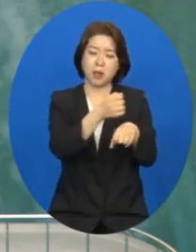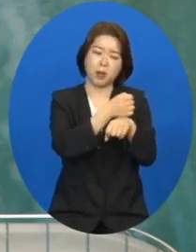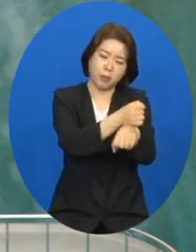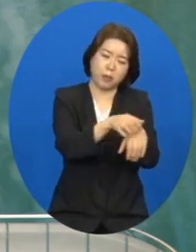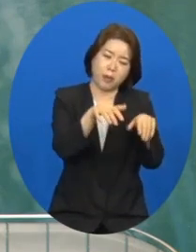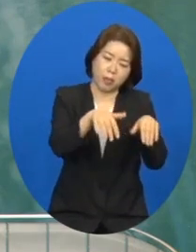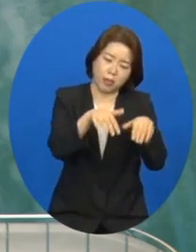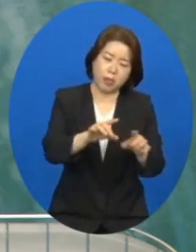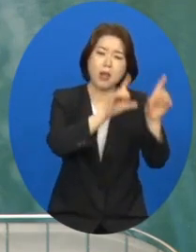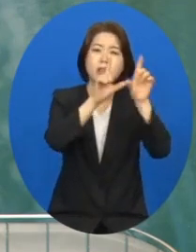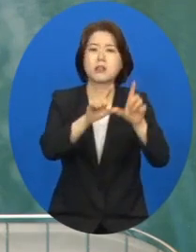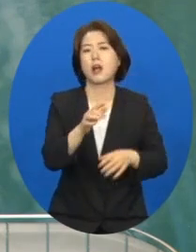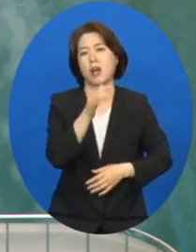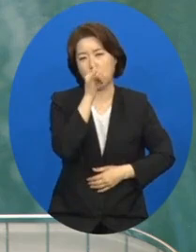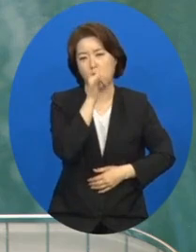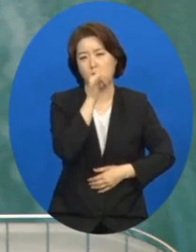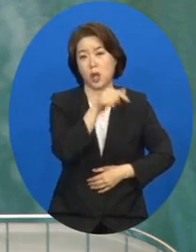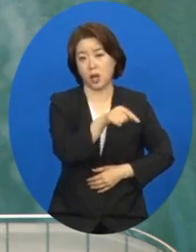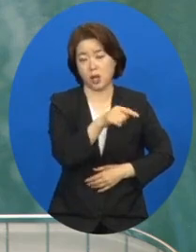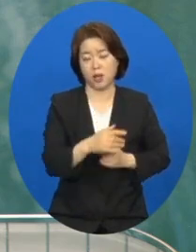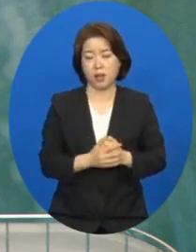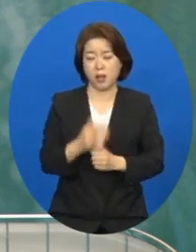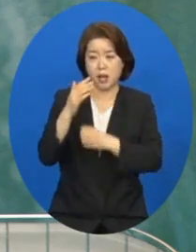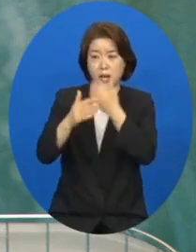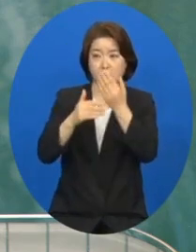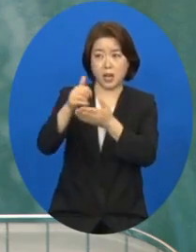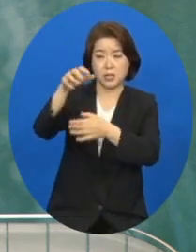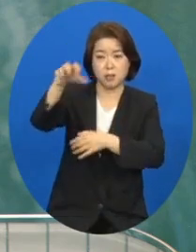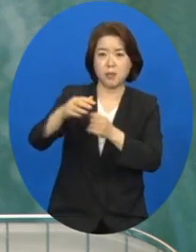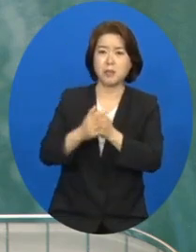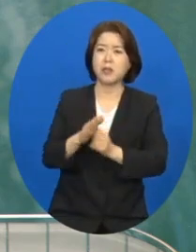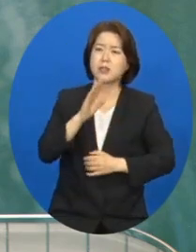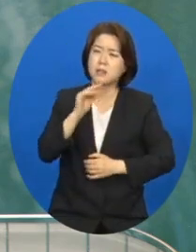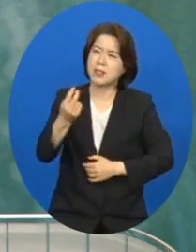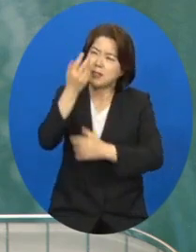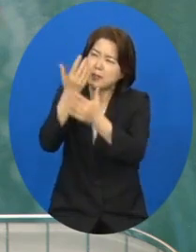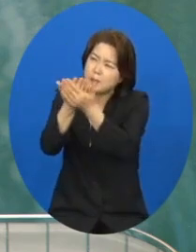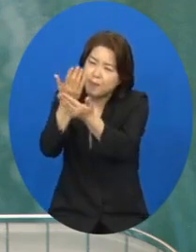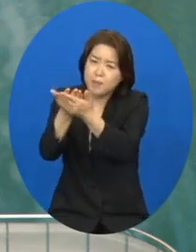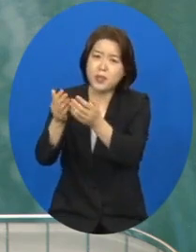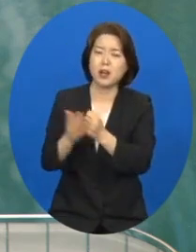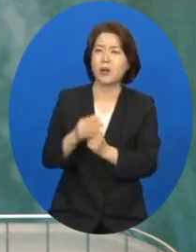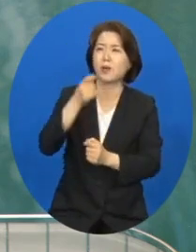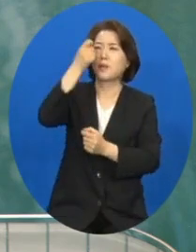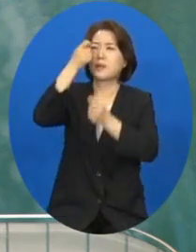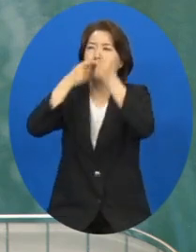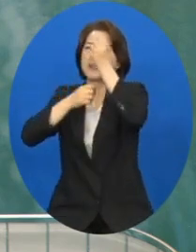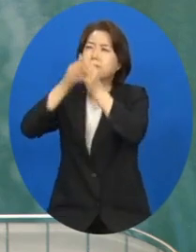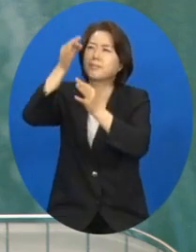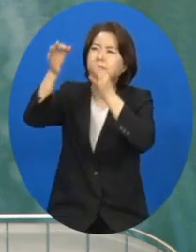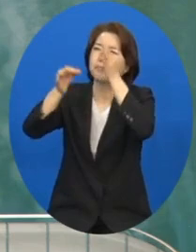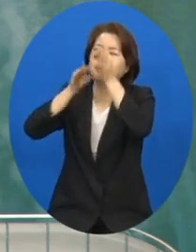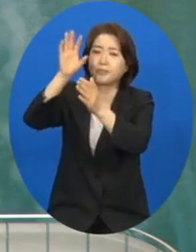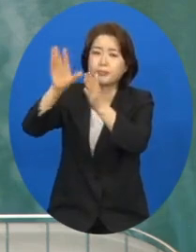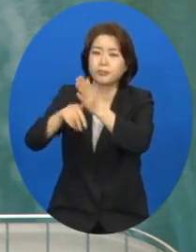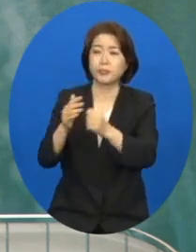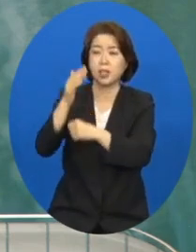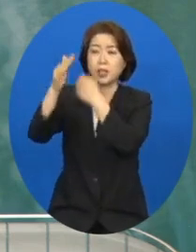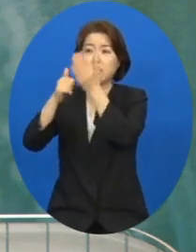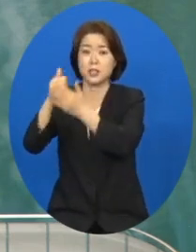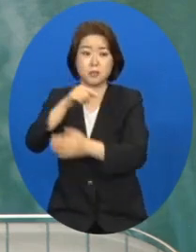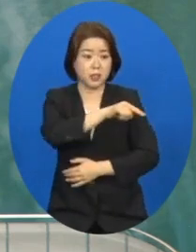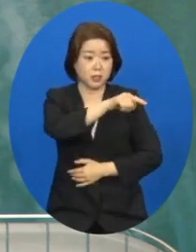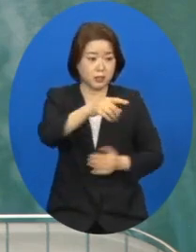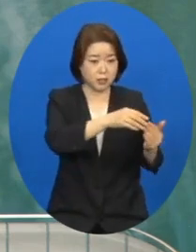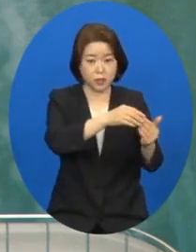했습니다. 그들이 하나님 앞에 정말 살려달라고 울부짖을 때 하나님께서 그들을 구원해